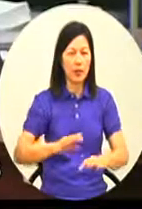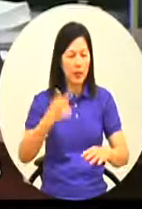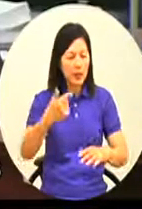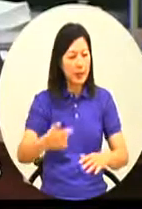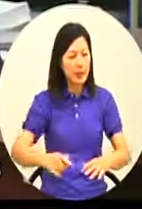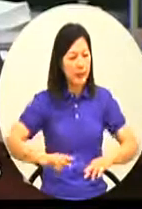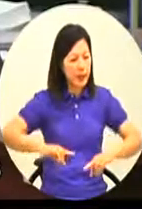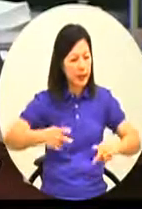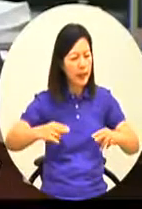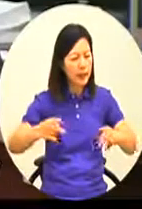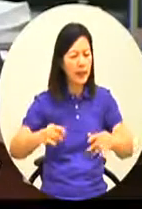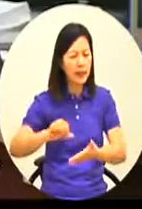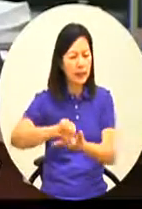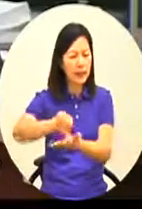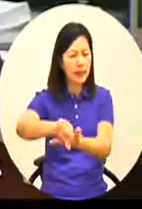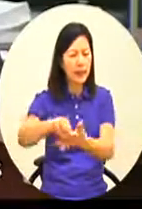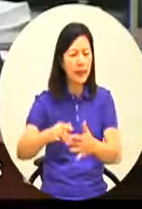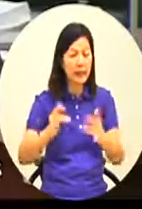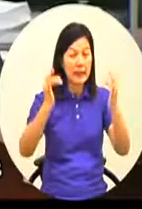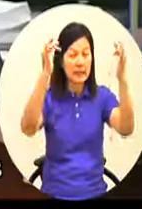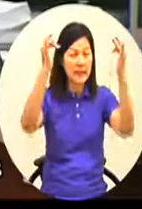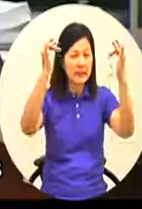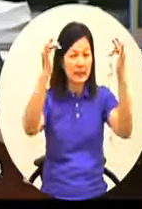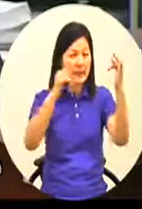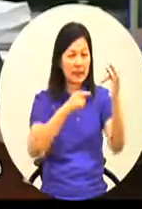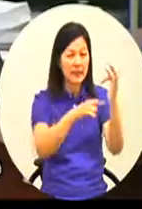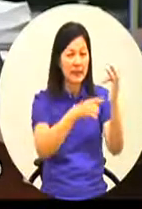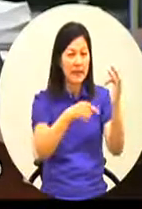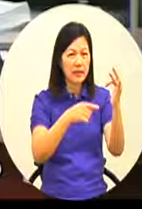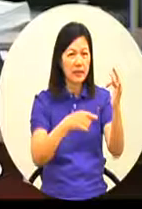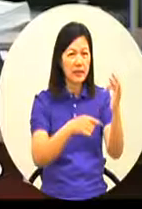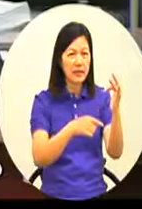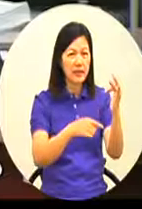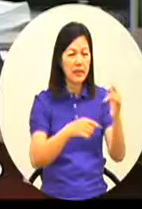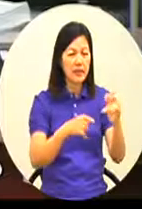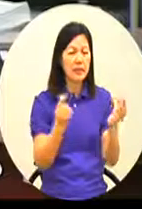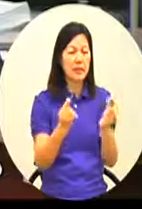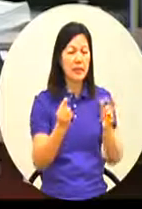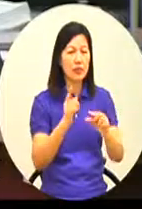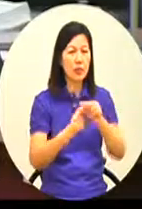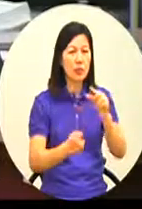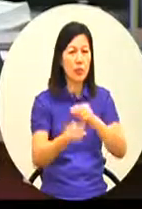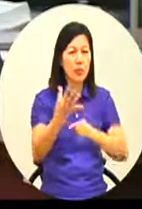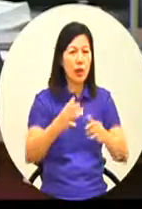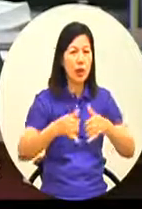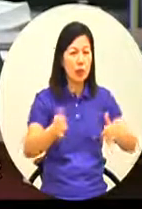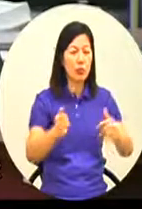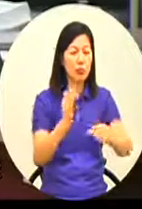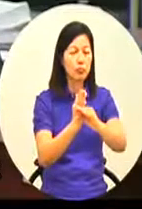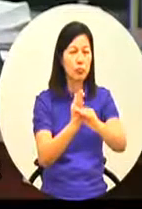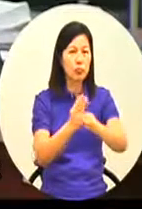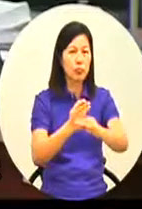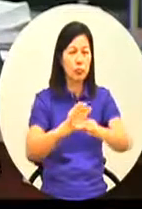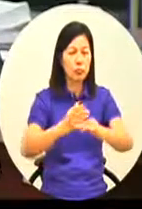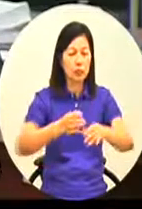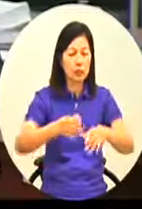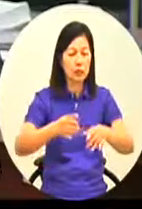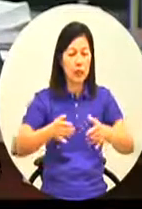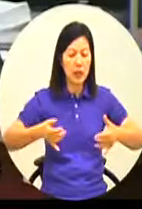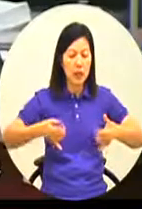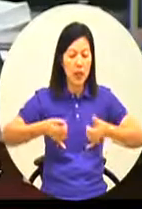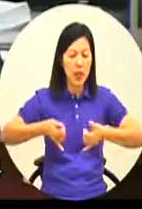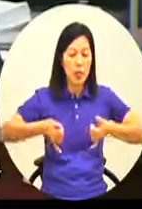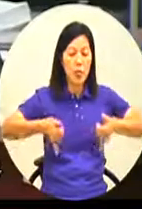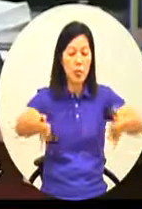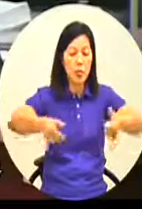转来，因为你啊大型树啊，第一讲像中华路，吼、哦、中华路的中间有迄个分隔岛的，啊分隔